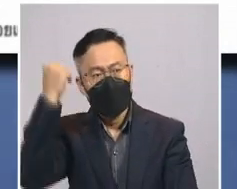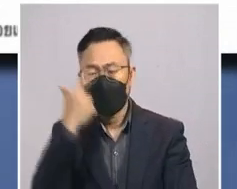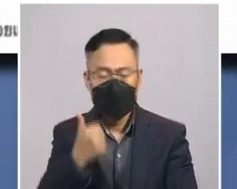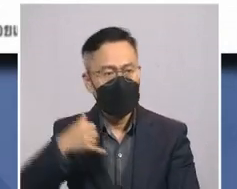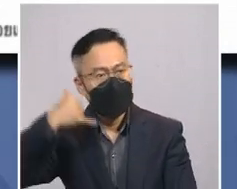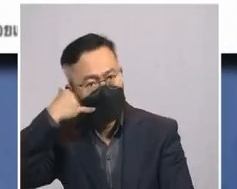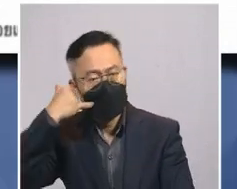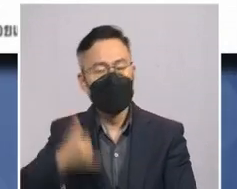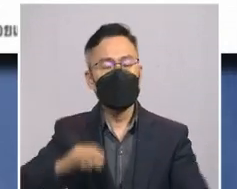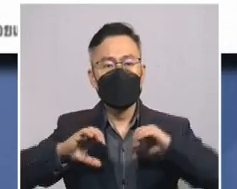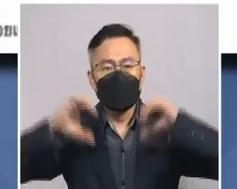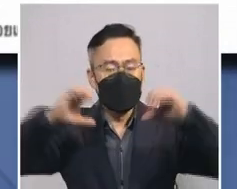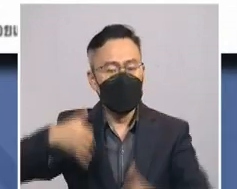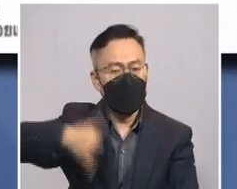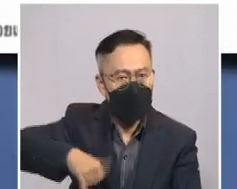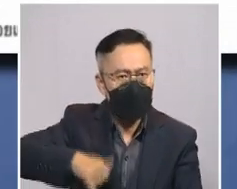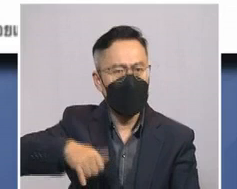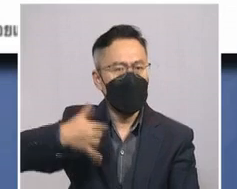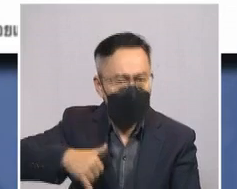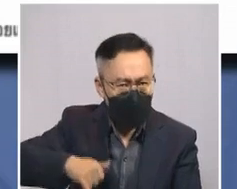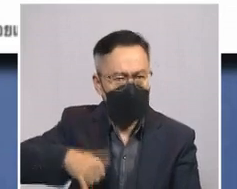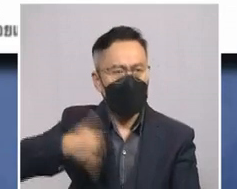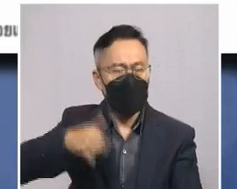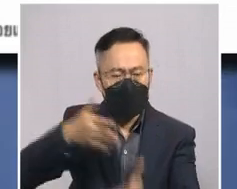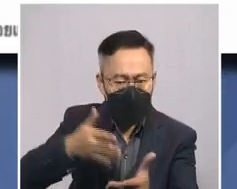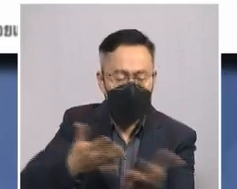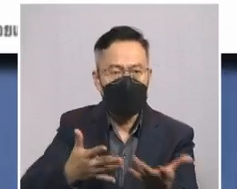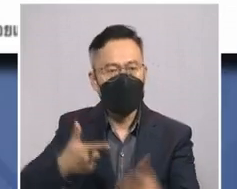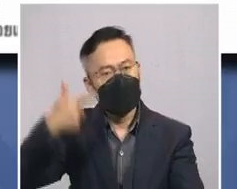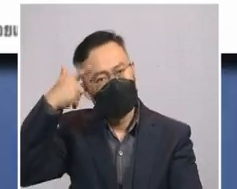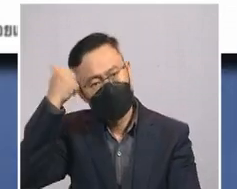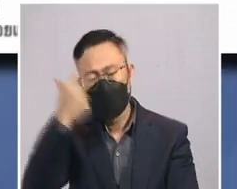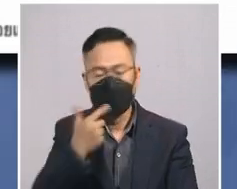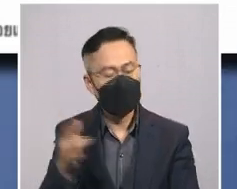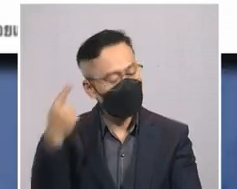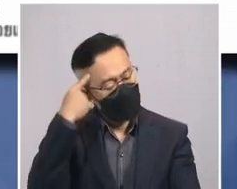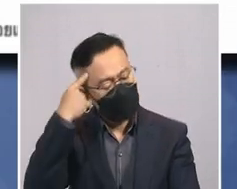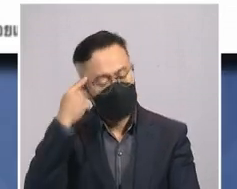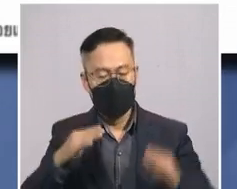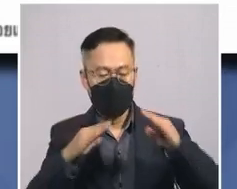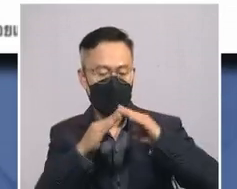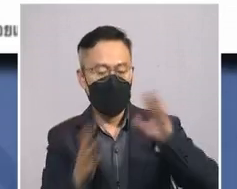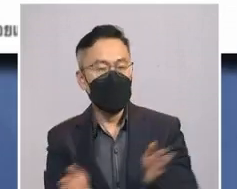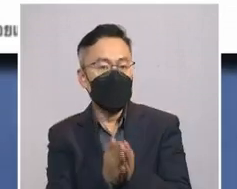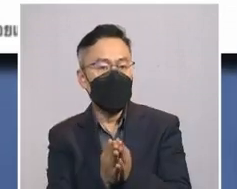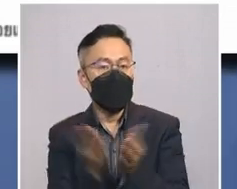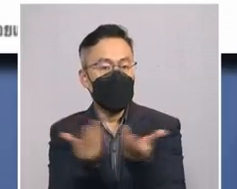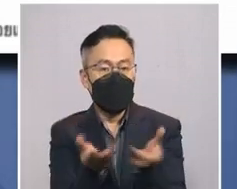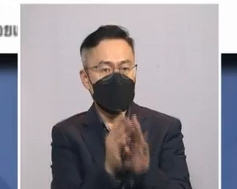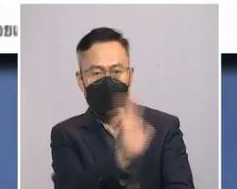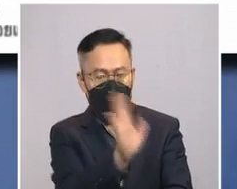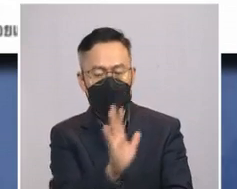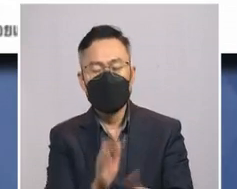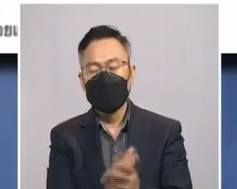ทรหาหน่วยงานไหนนะคะไม่ติดเลยก็เลยตัดสินใจหอบเสื้อผ้าออกมานอนรอการรักษาตรงนี้ค่ะเบื้องต้นอาสาเส้น